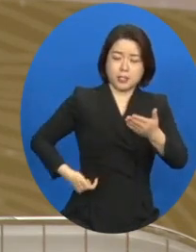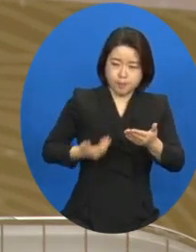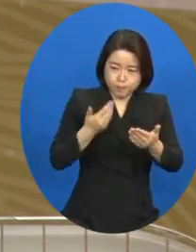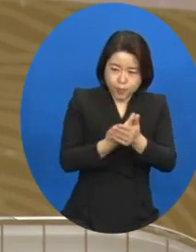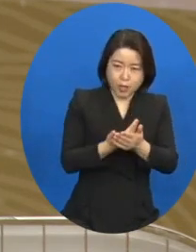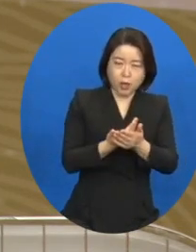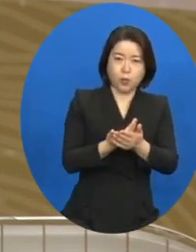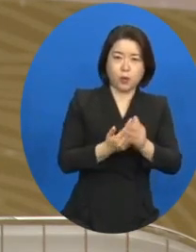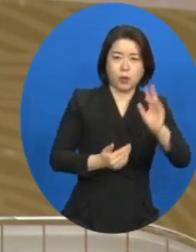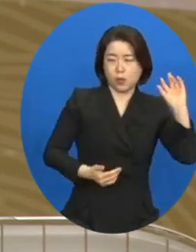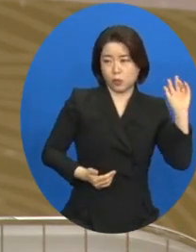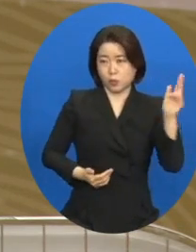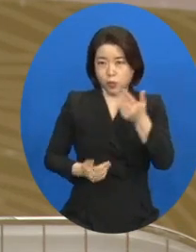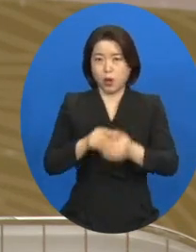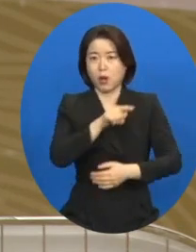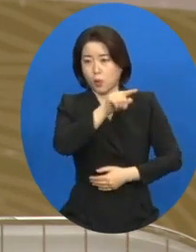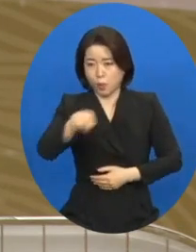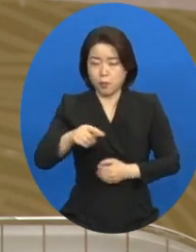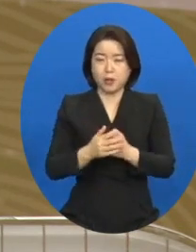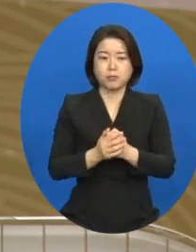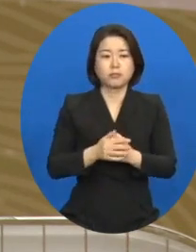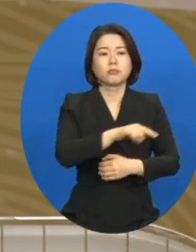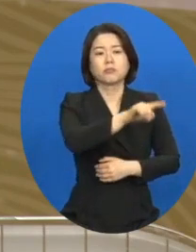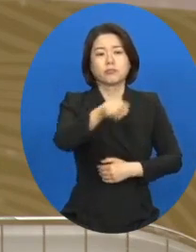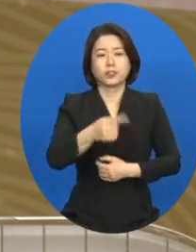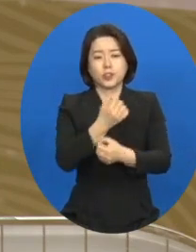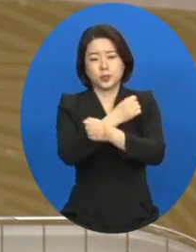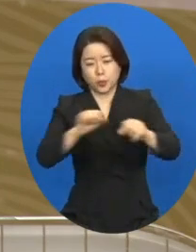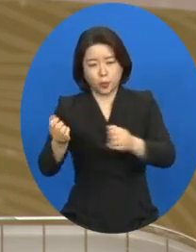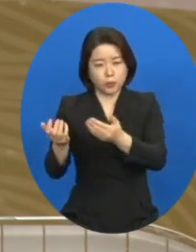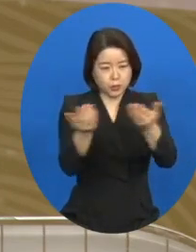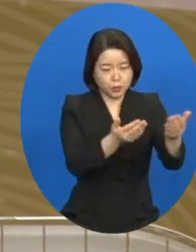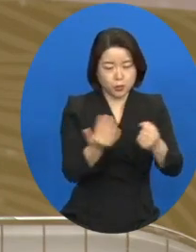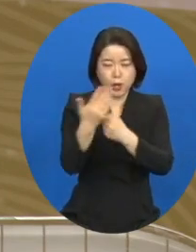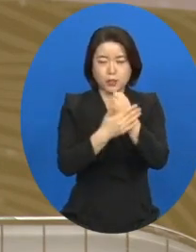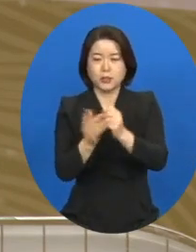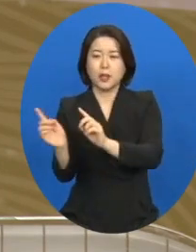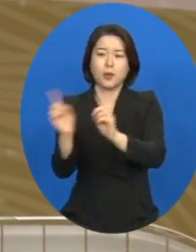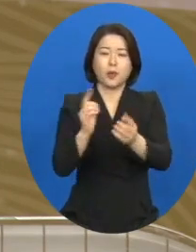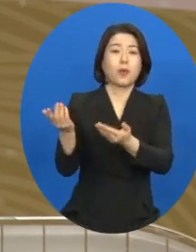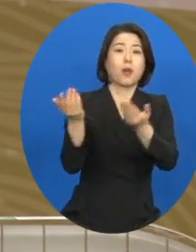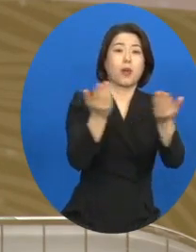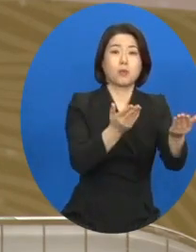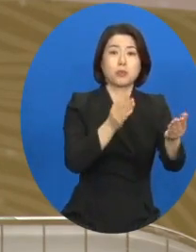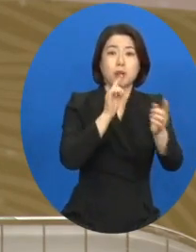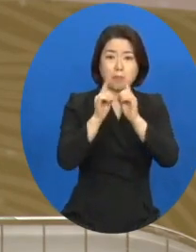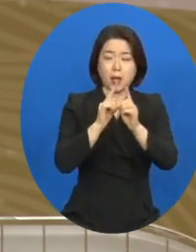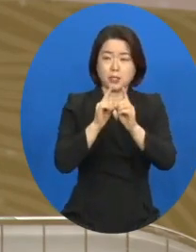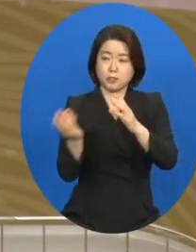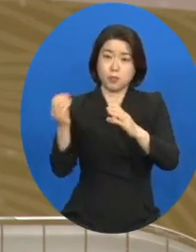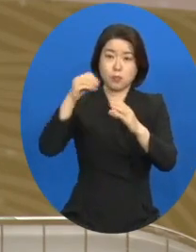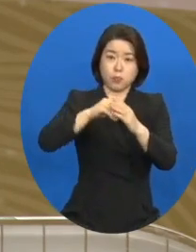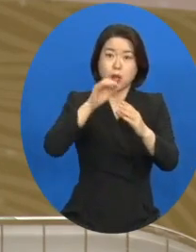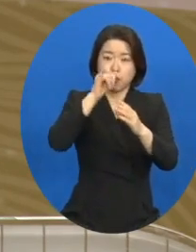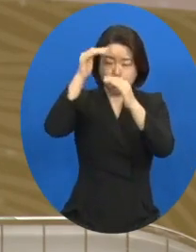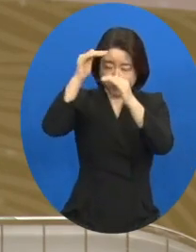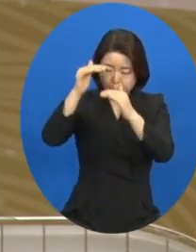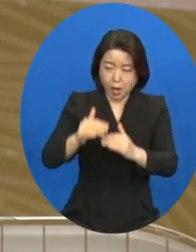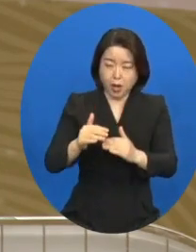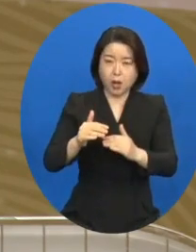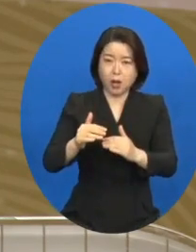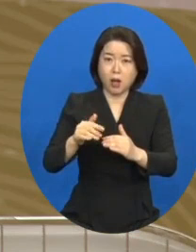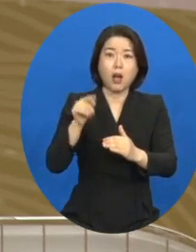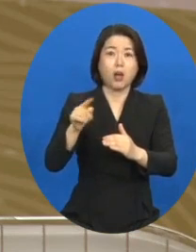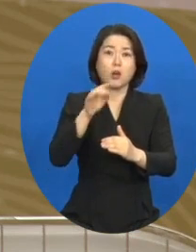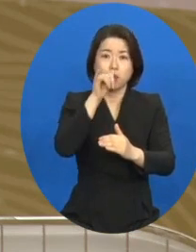회개하면 하나님은 다시 용서하고 은혜를 회복시켜 주실 것이다. 그 말씀을 하시는 중에 이